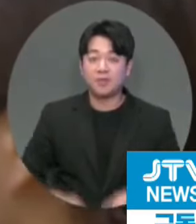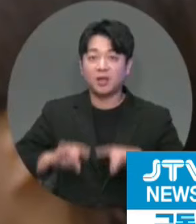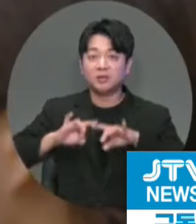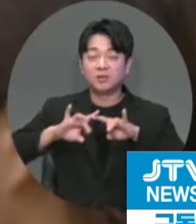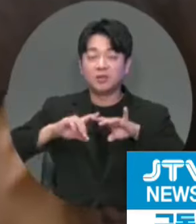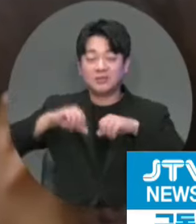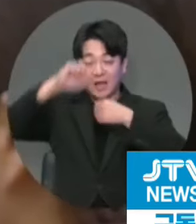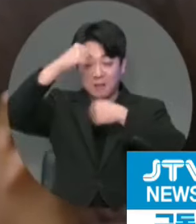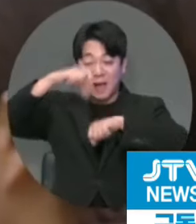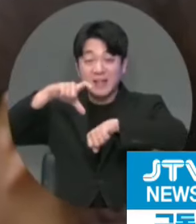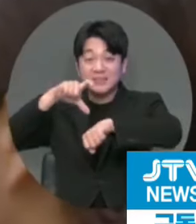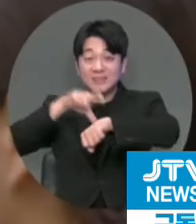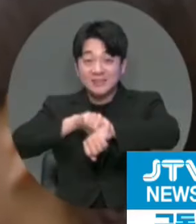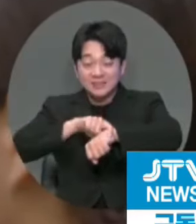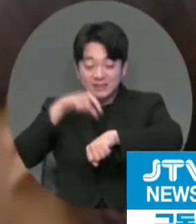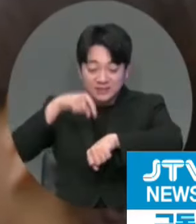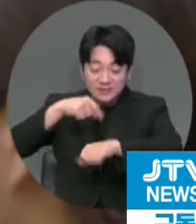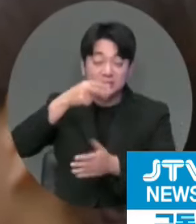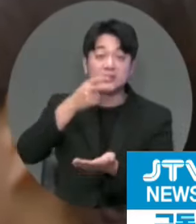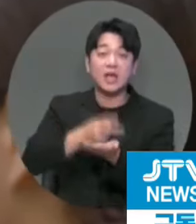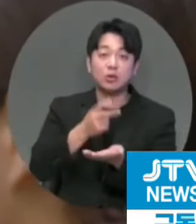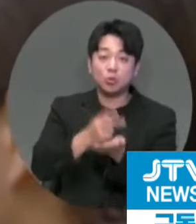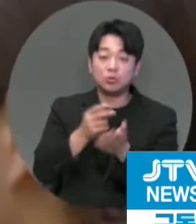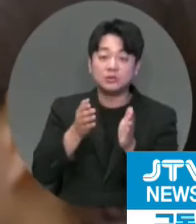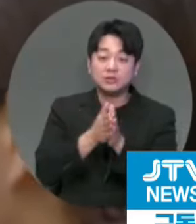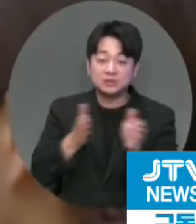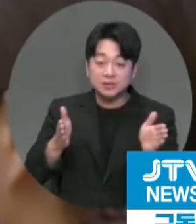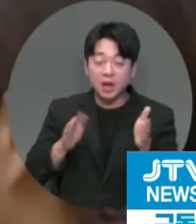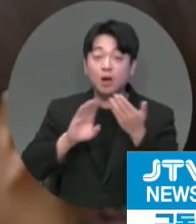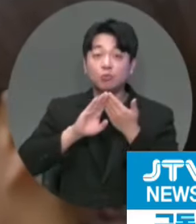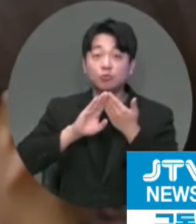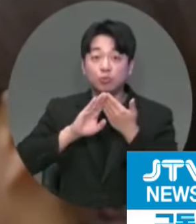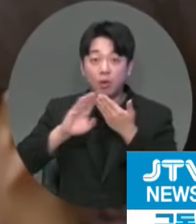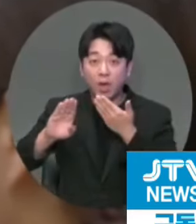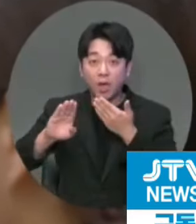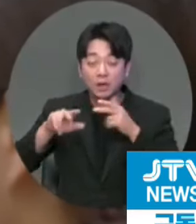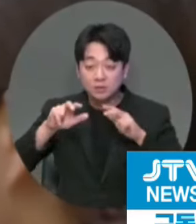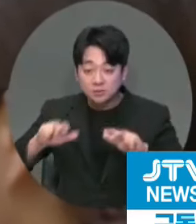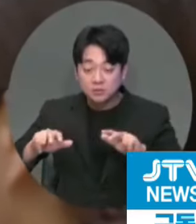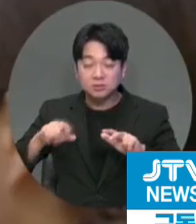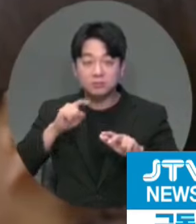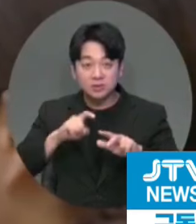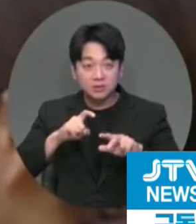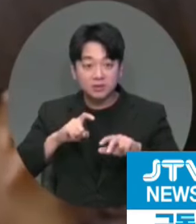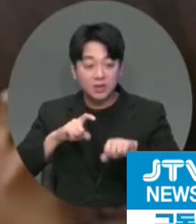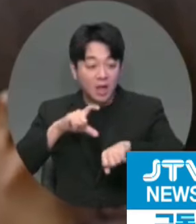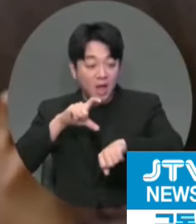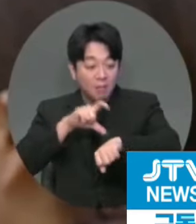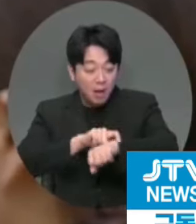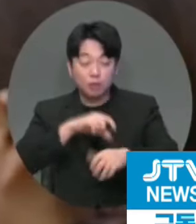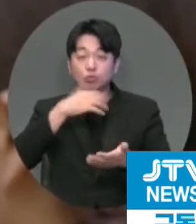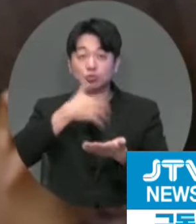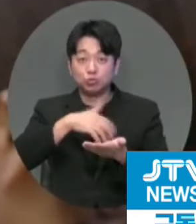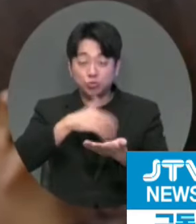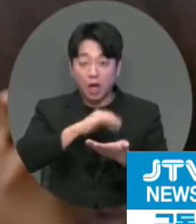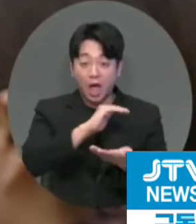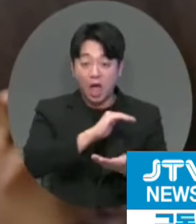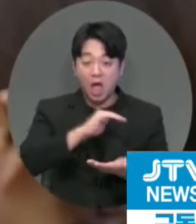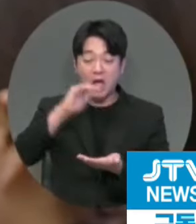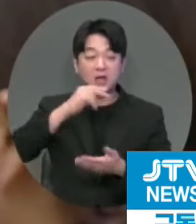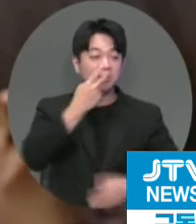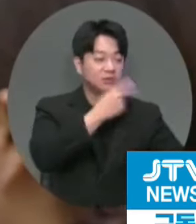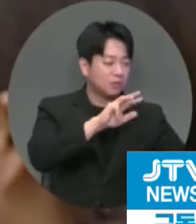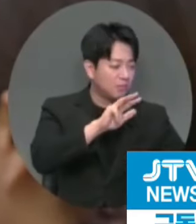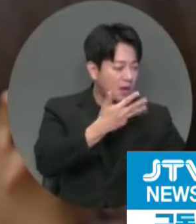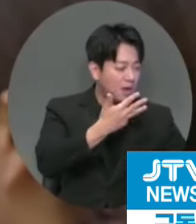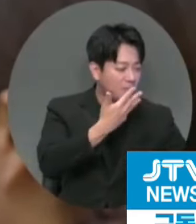제도 도입 후에 그 전자발찌 찬 착용자 수가 엄청나게 많이 늘어났습니다. 2008년도에